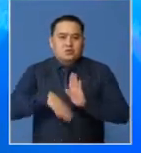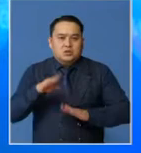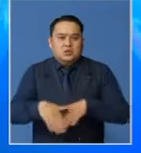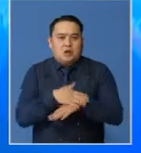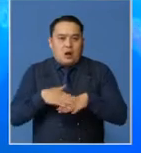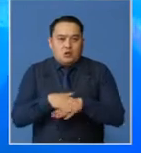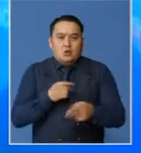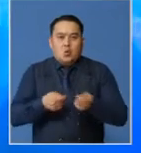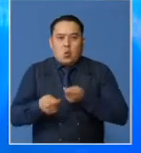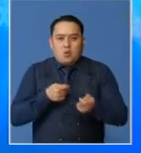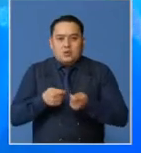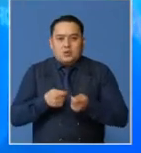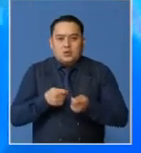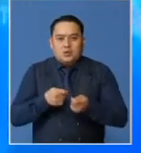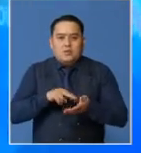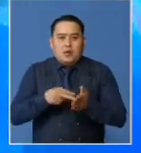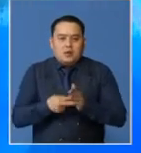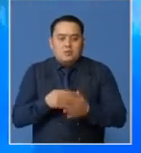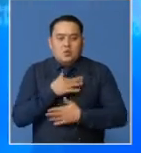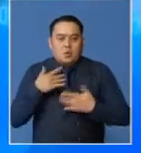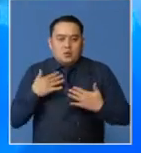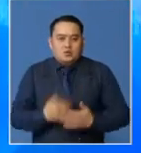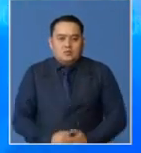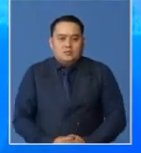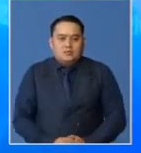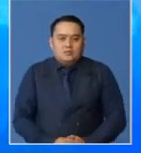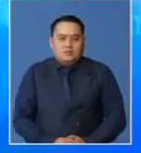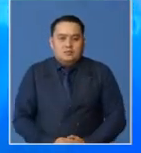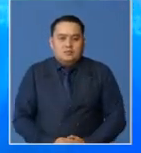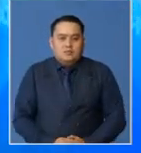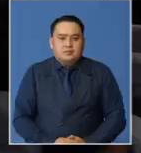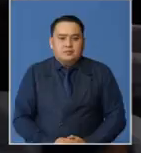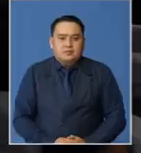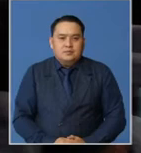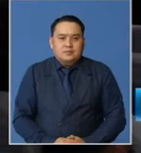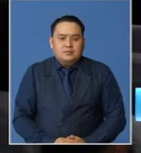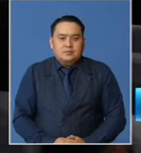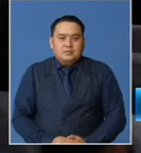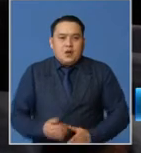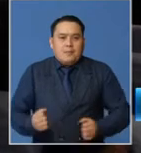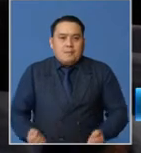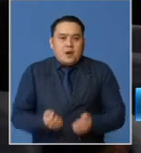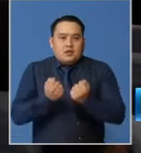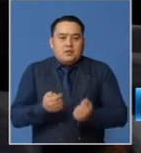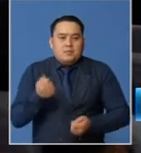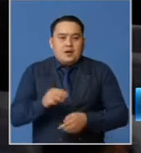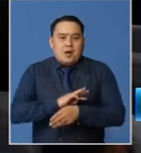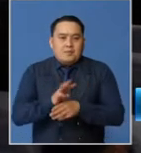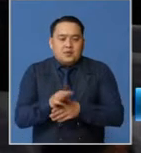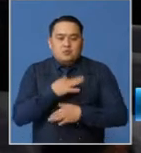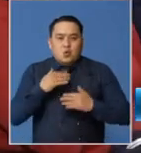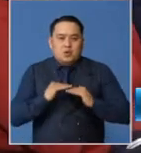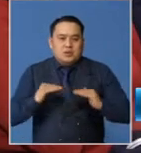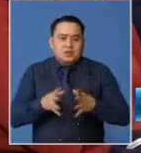населения руководством области намечено немало планов и задач. Оказание поддержки малообеспеченным и